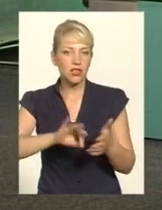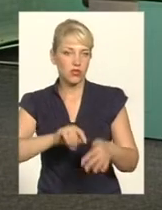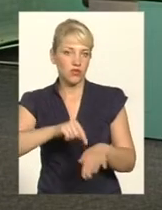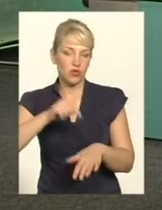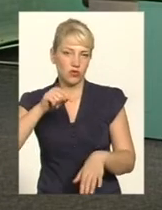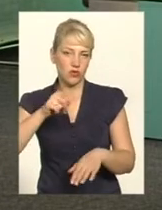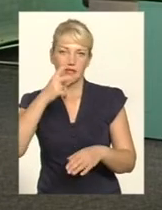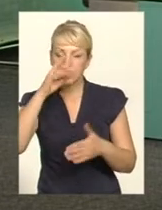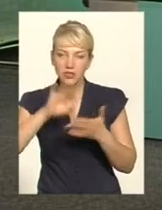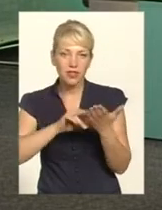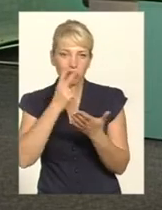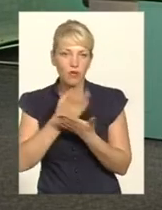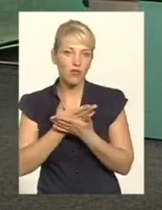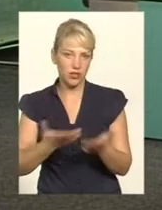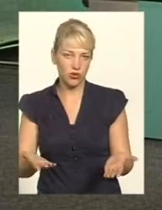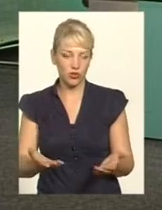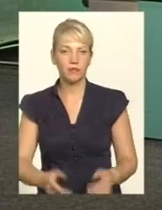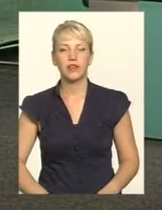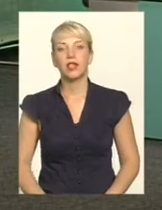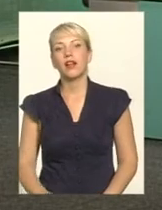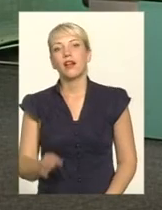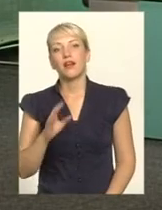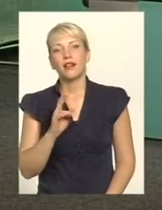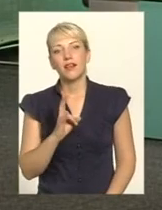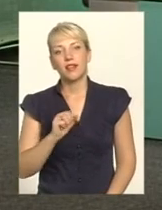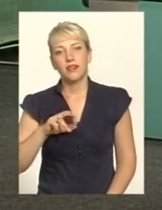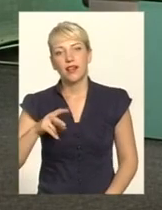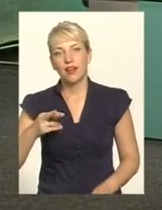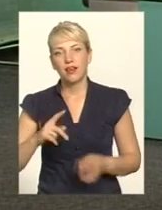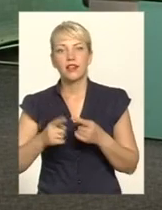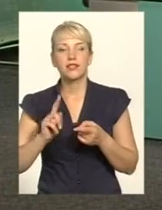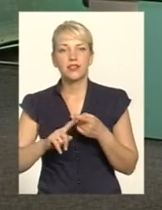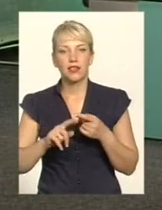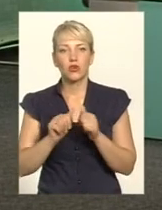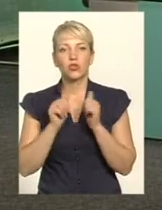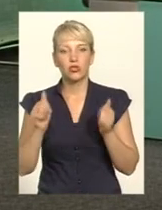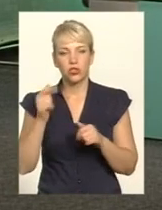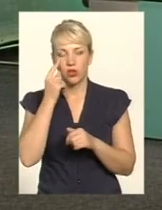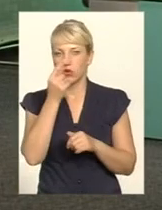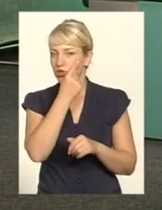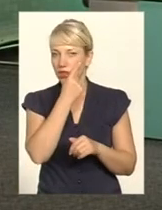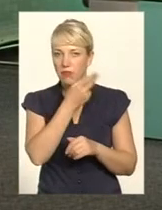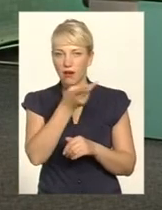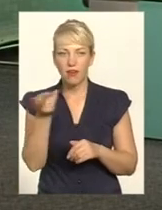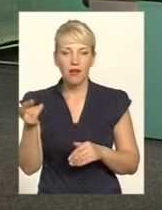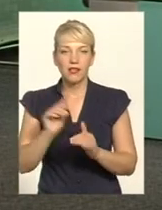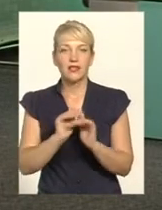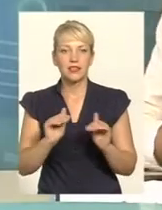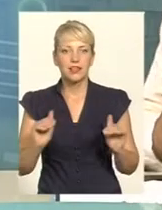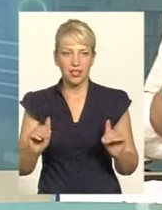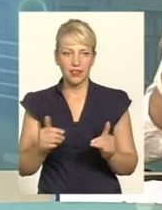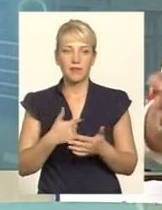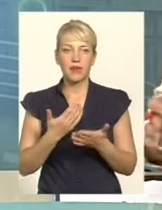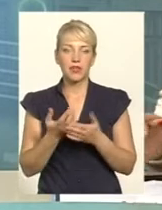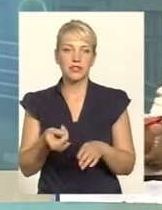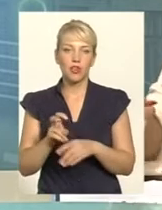видно. Пані Наталю, от розлучення очима дітей. Заходить родина до вас,